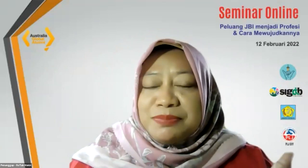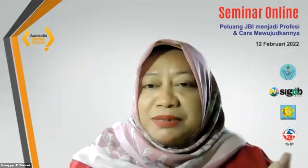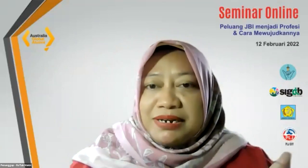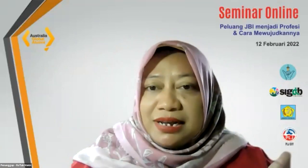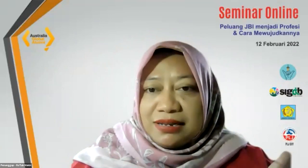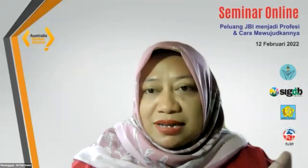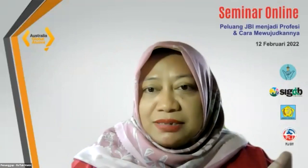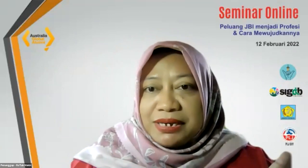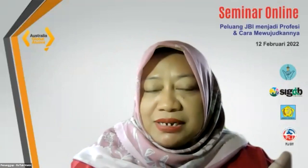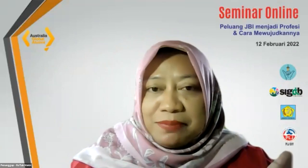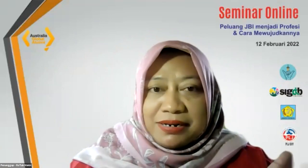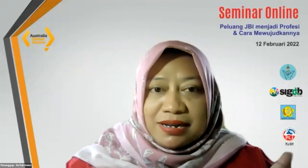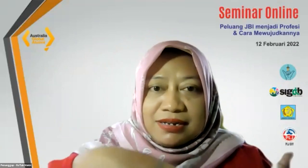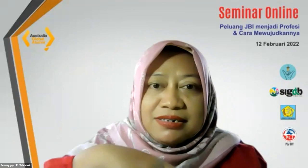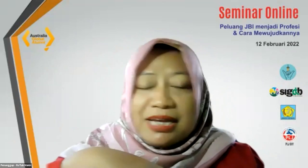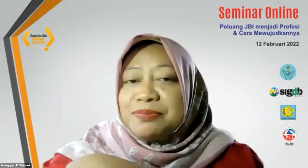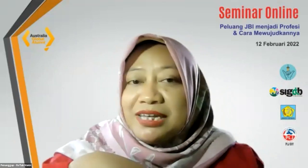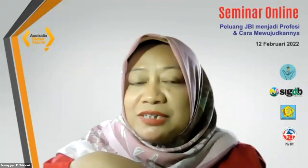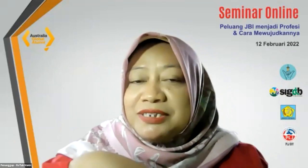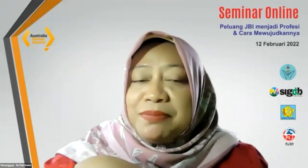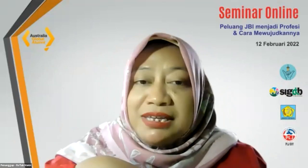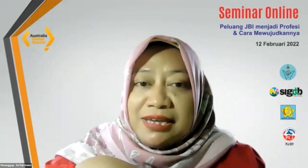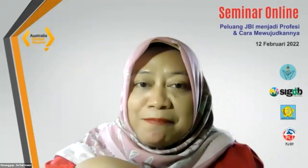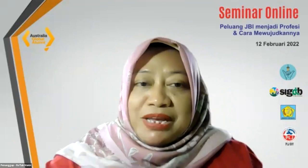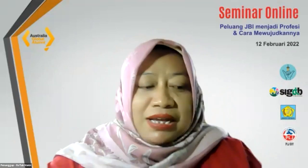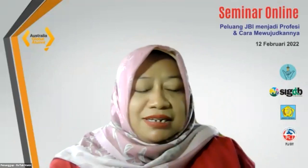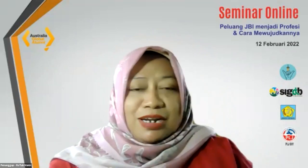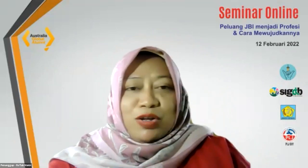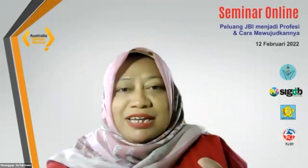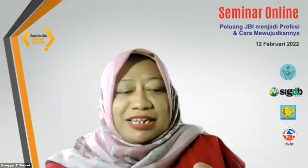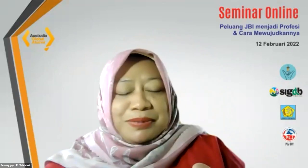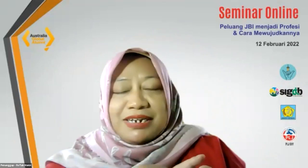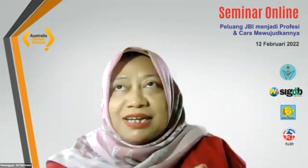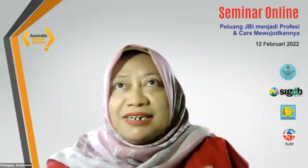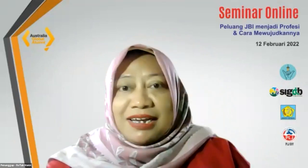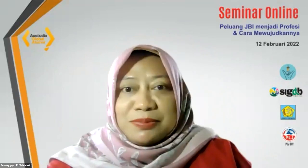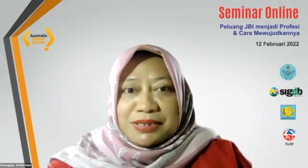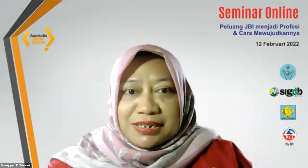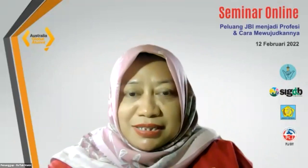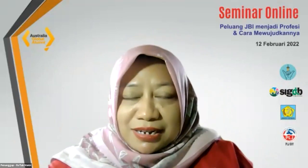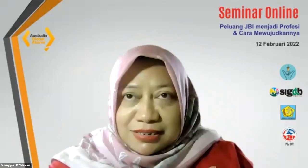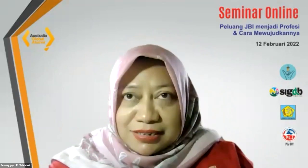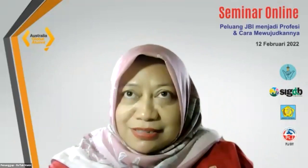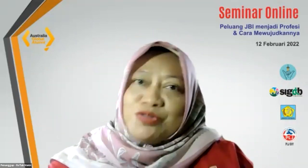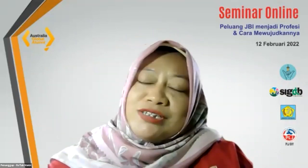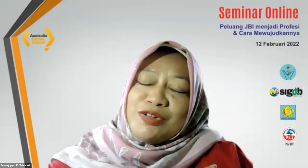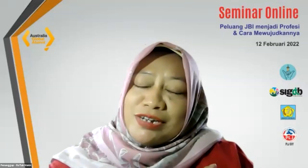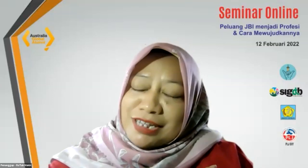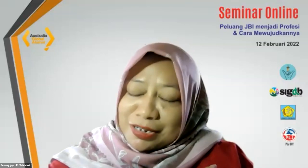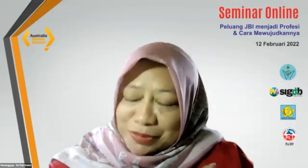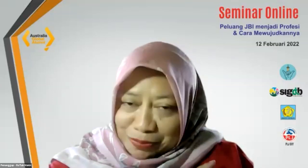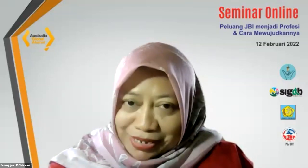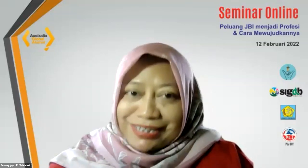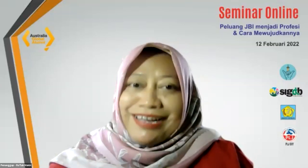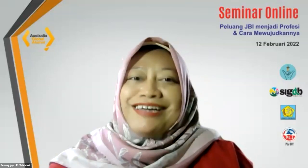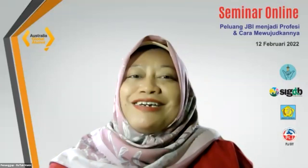sebagai expert pada aspek ini pada aspek kepencet sinyal Jadi kalau lsptd ada ekspor tentang tentu saja